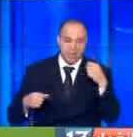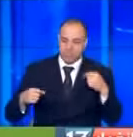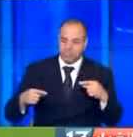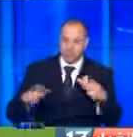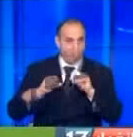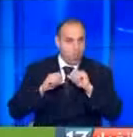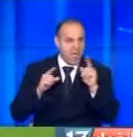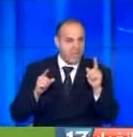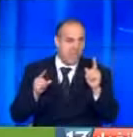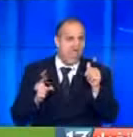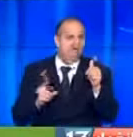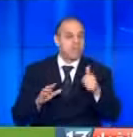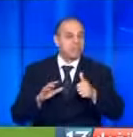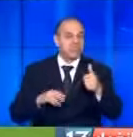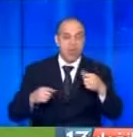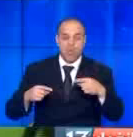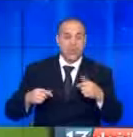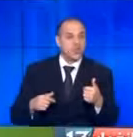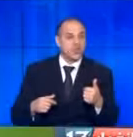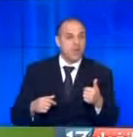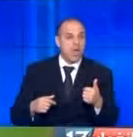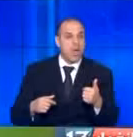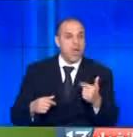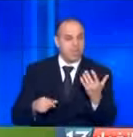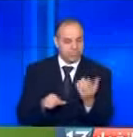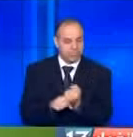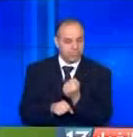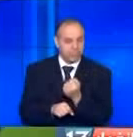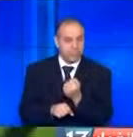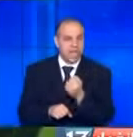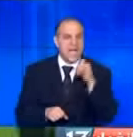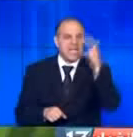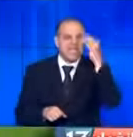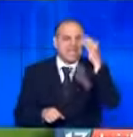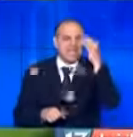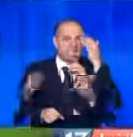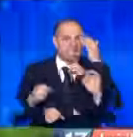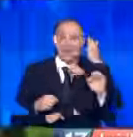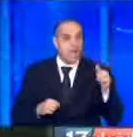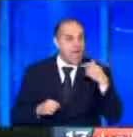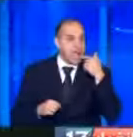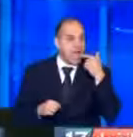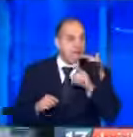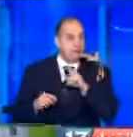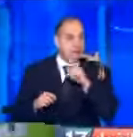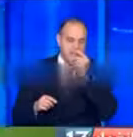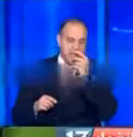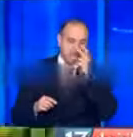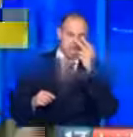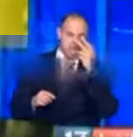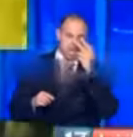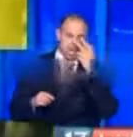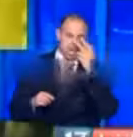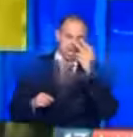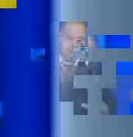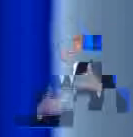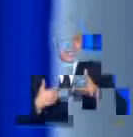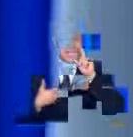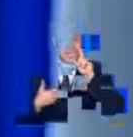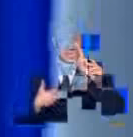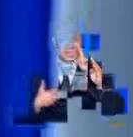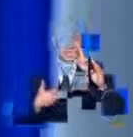توفيت صباح اليوم الممثلة التونسية خديجة بن عرفة عن سن 68 سنة، وقد بدأت خديجة بن عرفة مسيرتها الفنية منذ